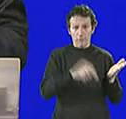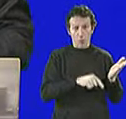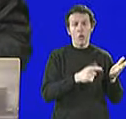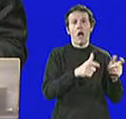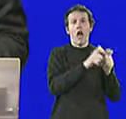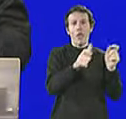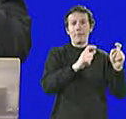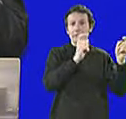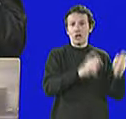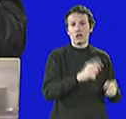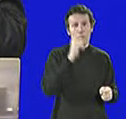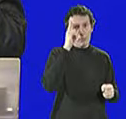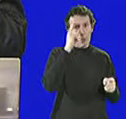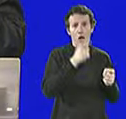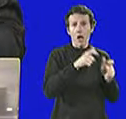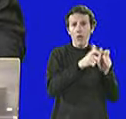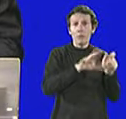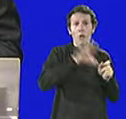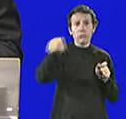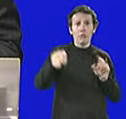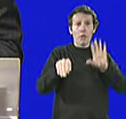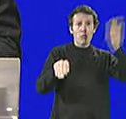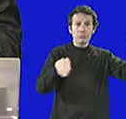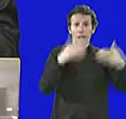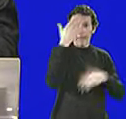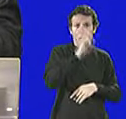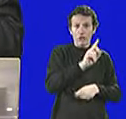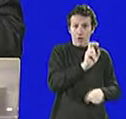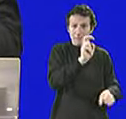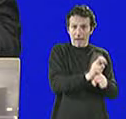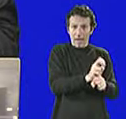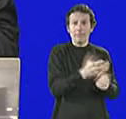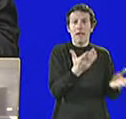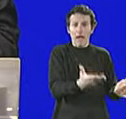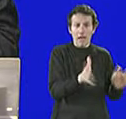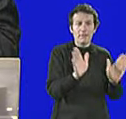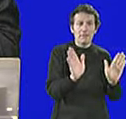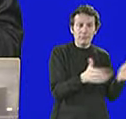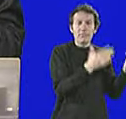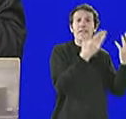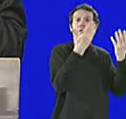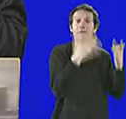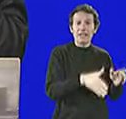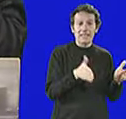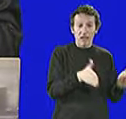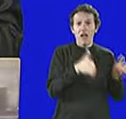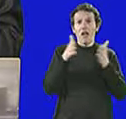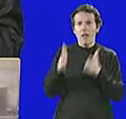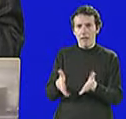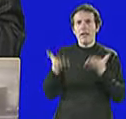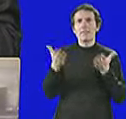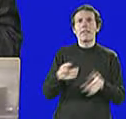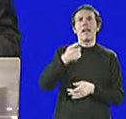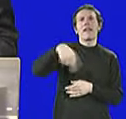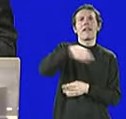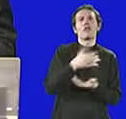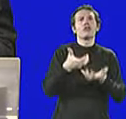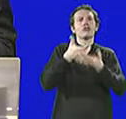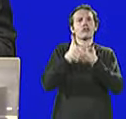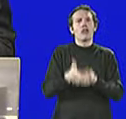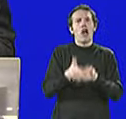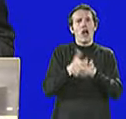les délocalisations, pour protéger l'emploi. Mais je leur dis maintenant, le moment est venu de baisser les charges sur les